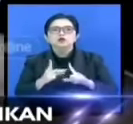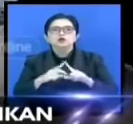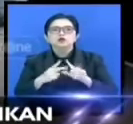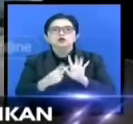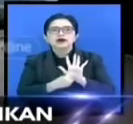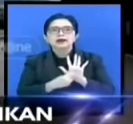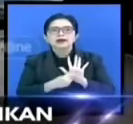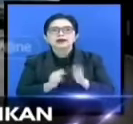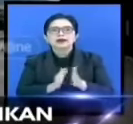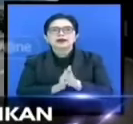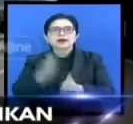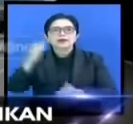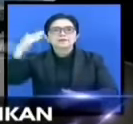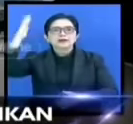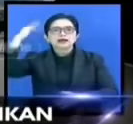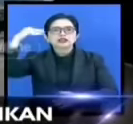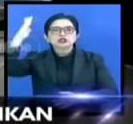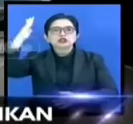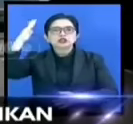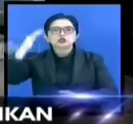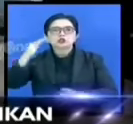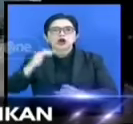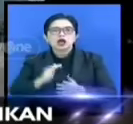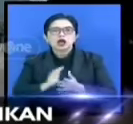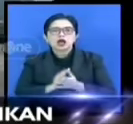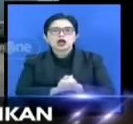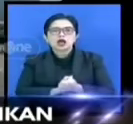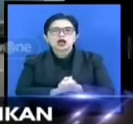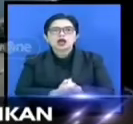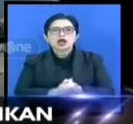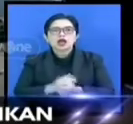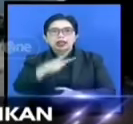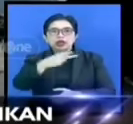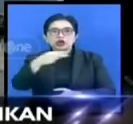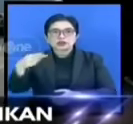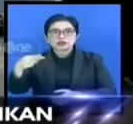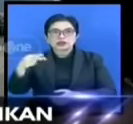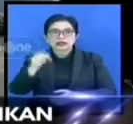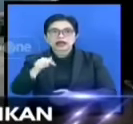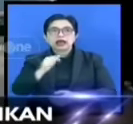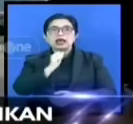Saat ini jalan raya di Wuhan sudah mulai kosong karena